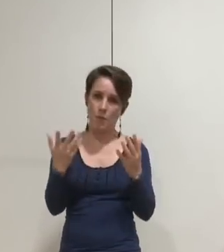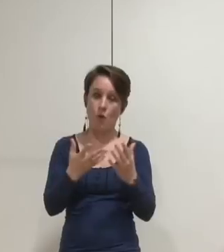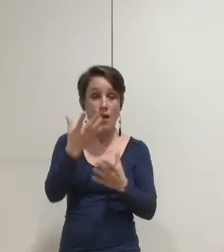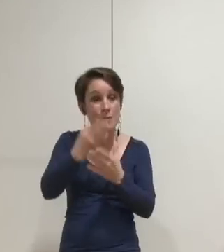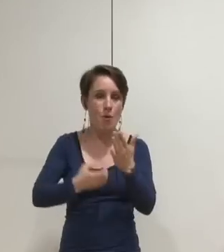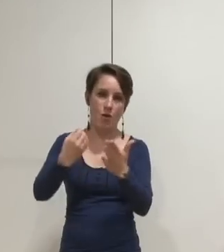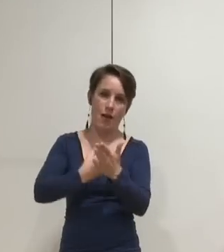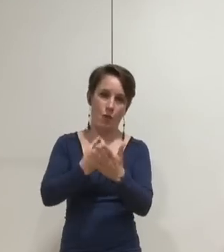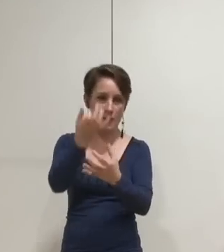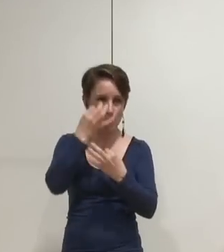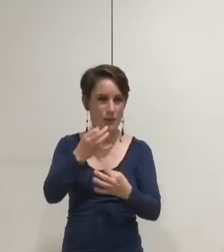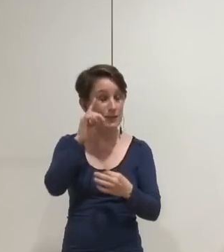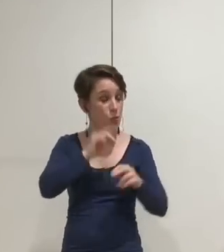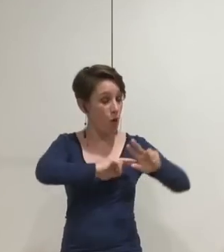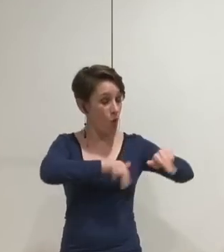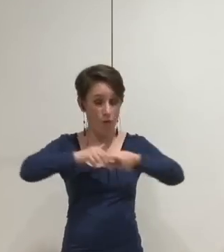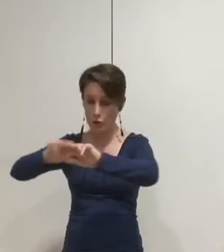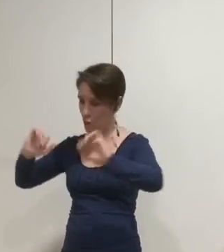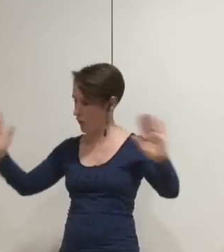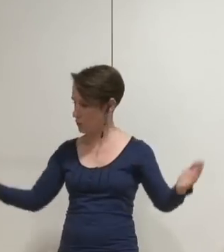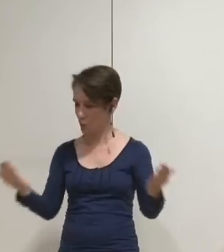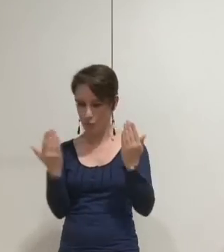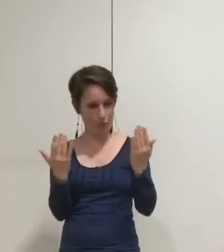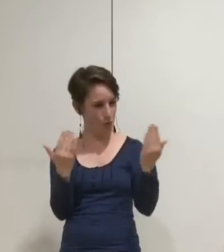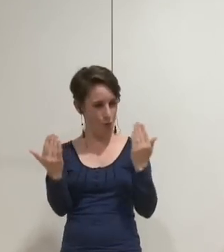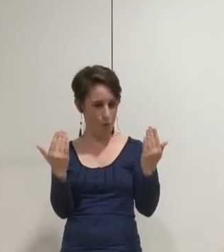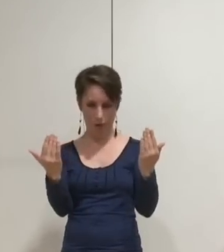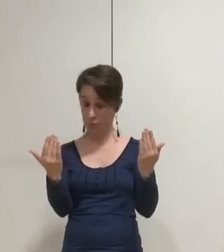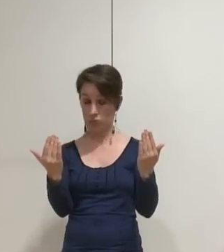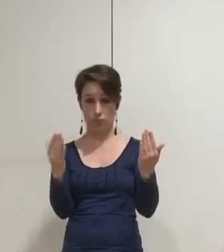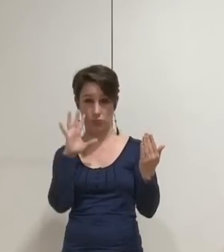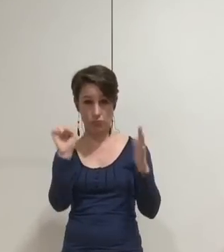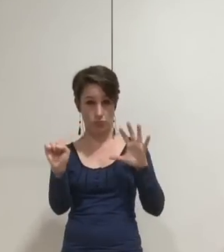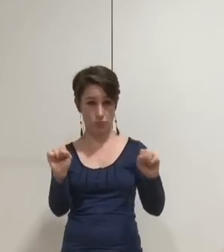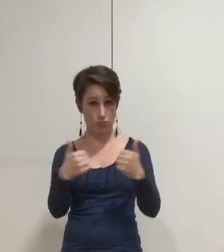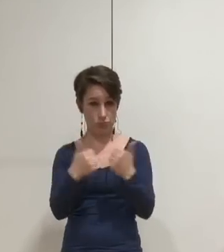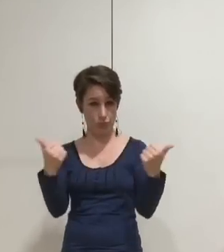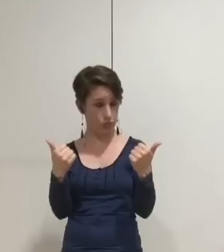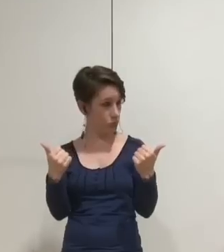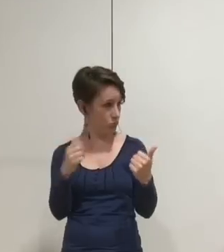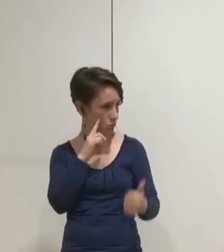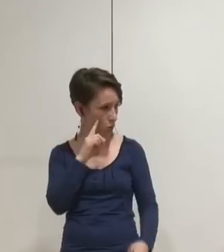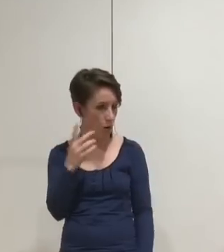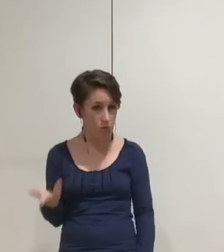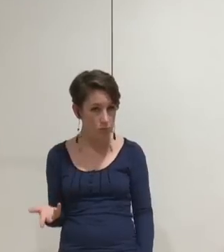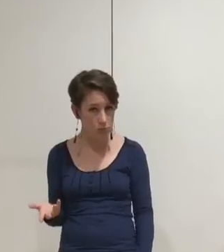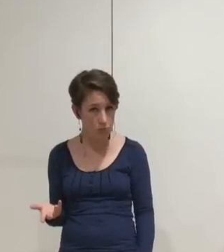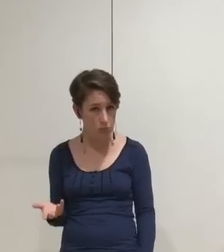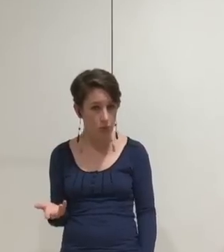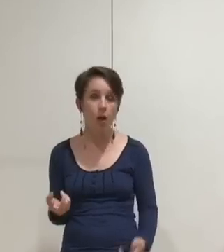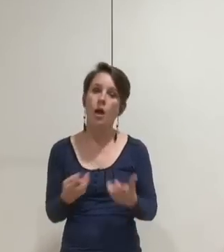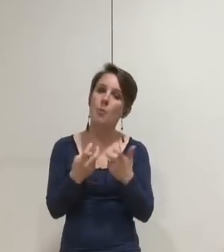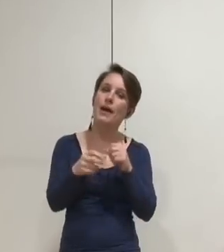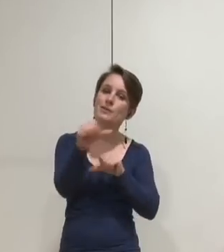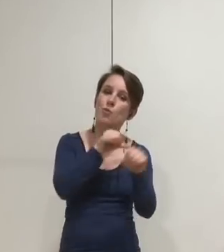deux conventions point par point nous constatons des différences qui sont pas forcément expliqué alors par exemple sur les conditions